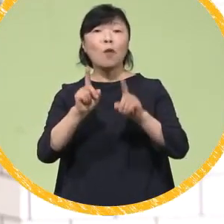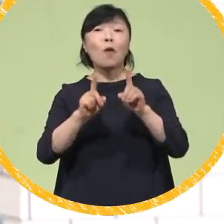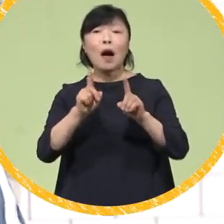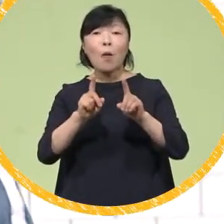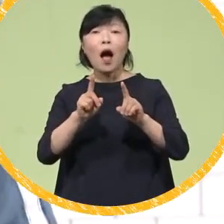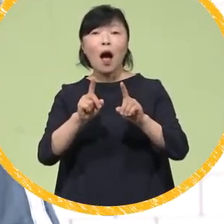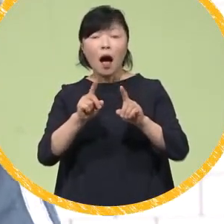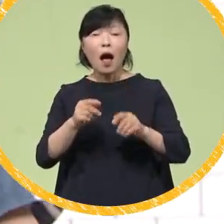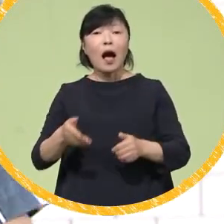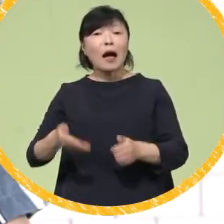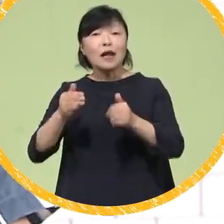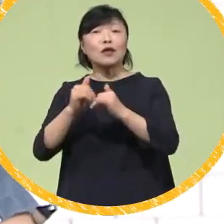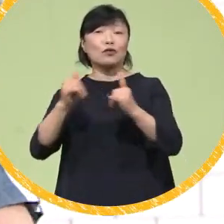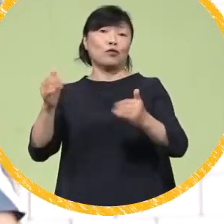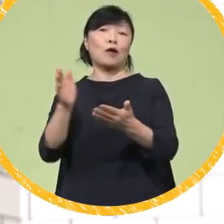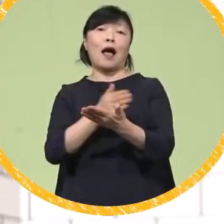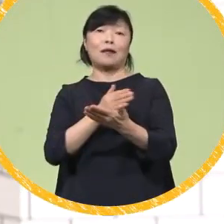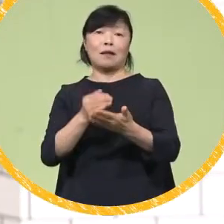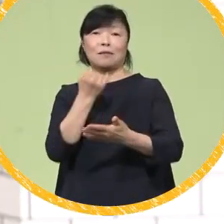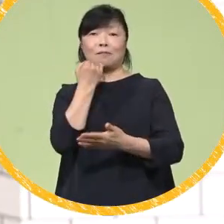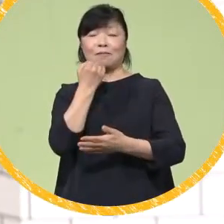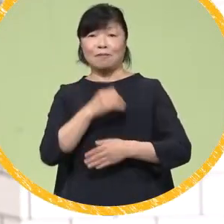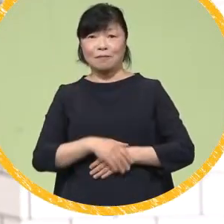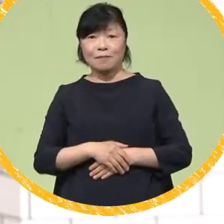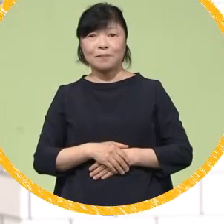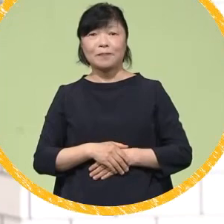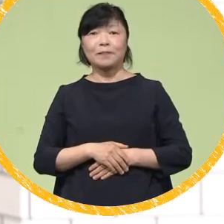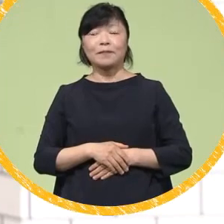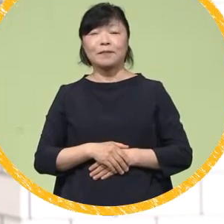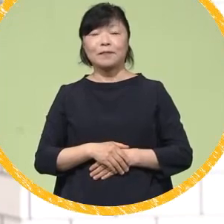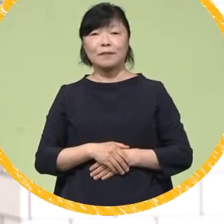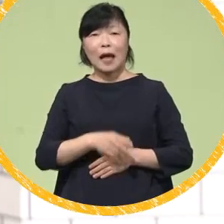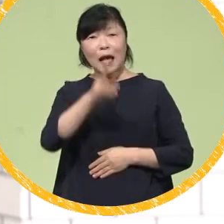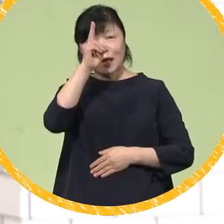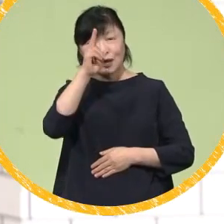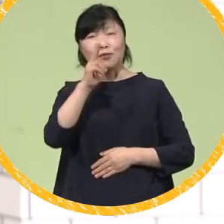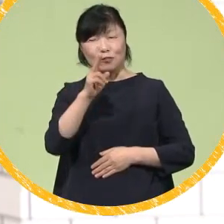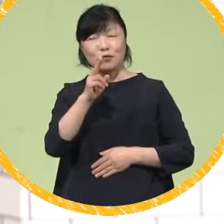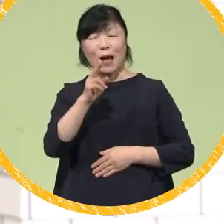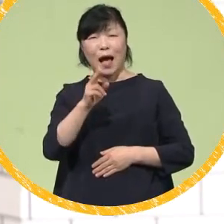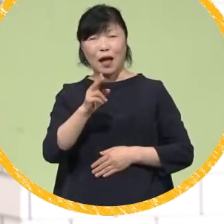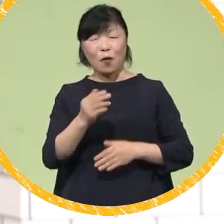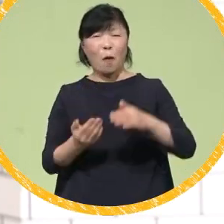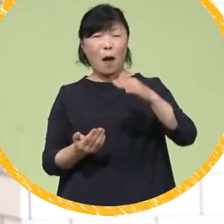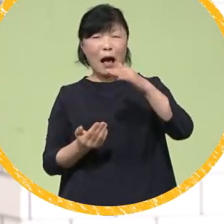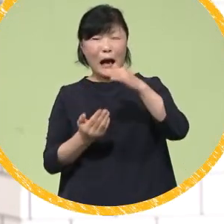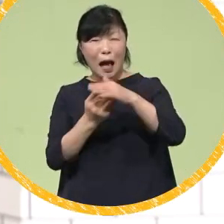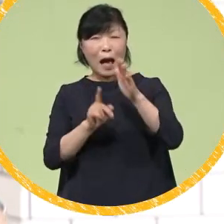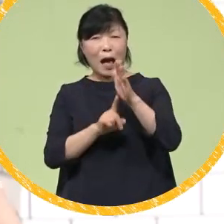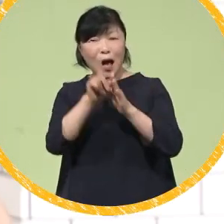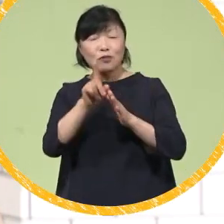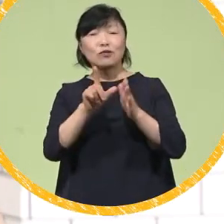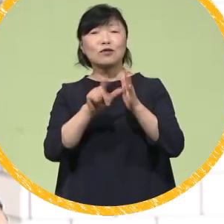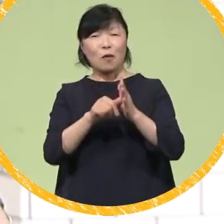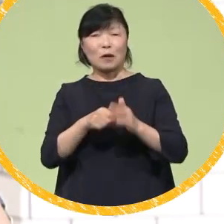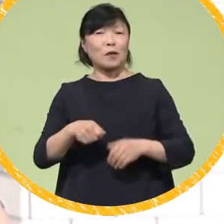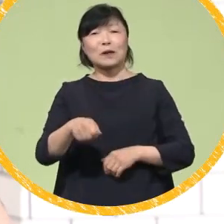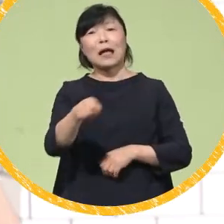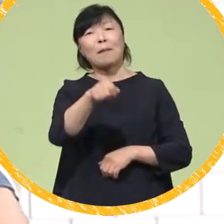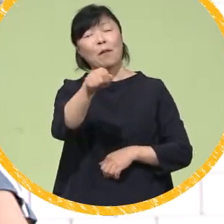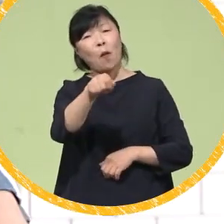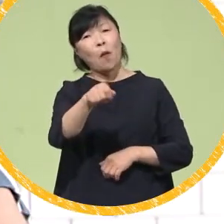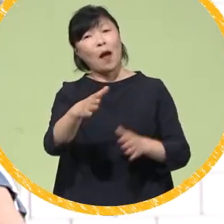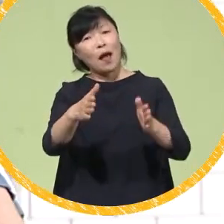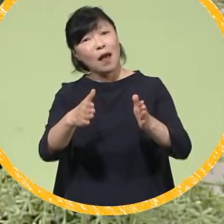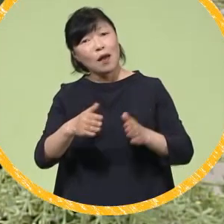様のご判断でお願いしますということと、やっぱりその日中、夏は特になんですけど、なるべくその日中の散歩はやっぱ